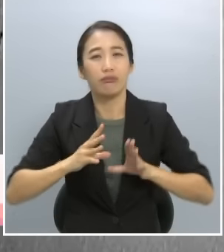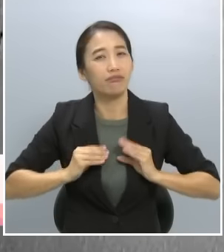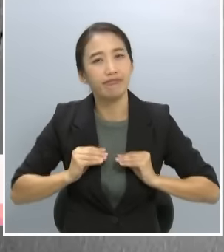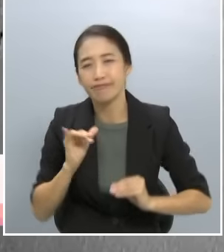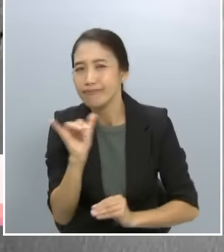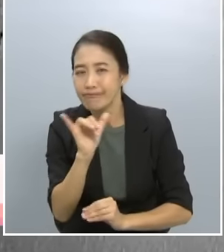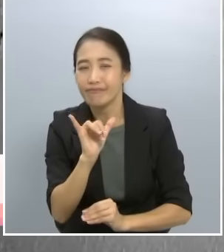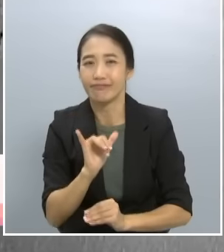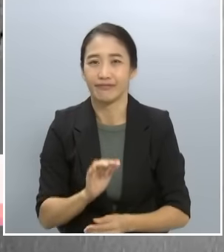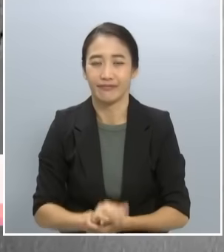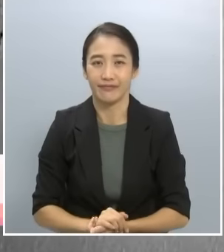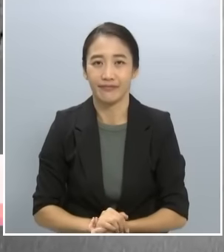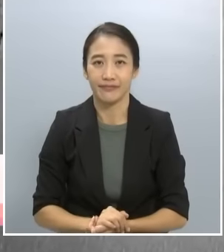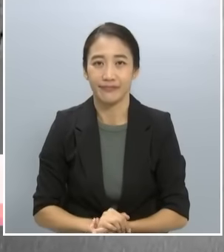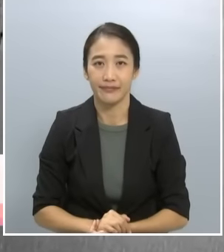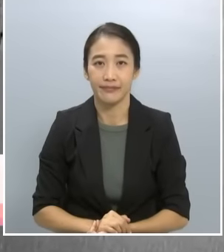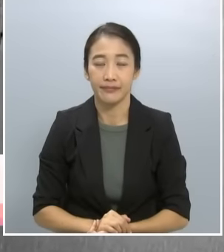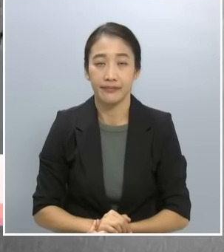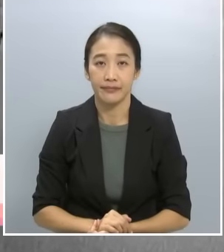นี่ฮะคุณผู้ชมครับเอาลองฟังเสียงหน่อยสิ